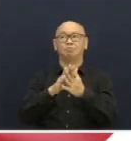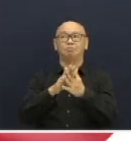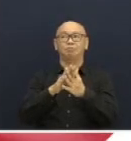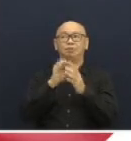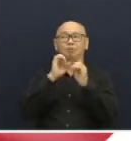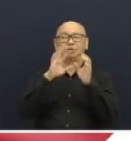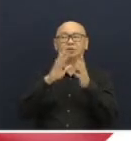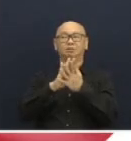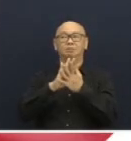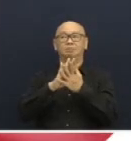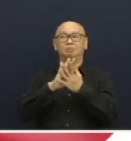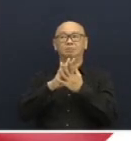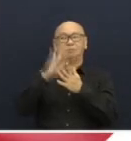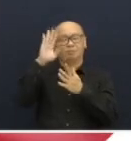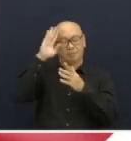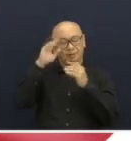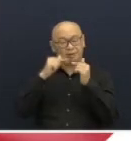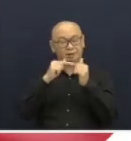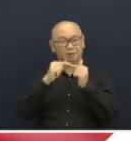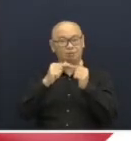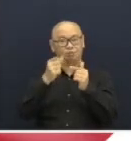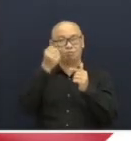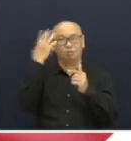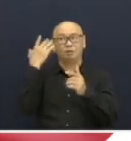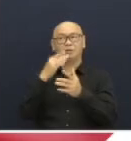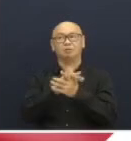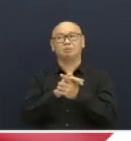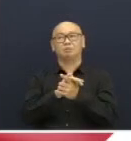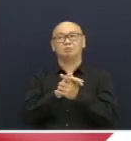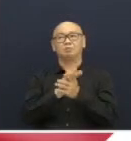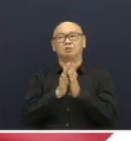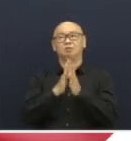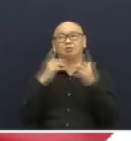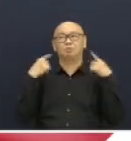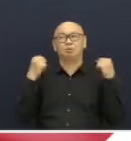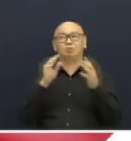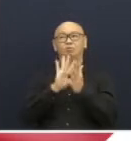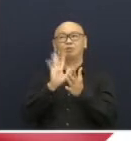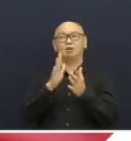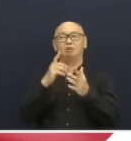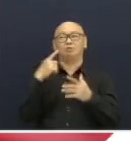lupa bahwa Mas Hendy ini mencalon gubernur, bukan wali kota.